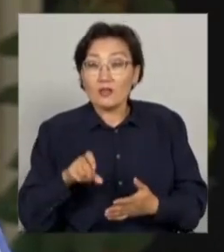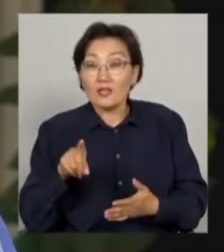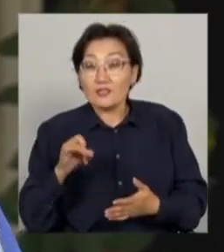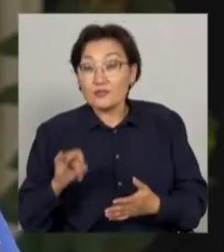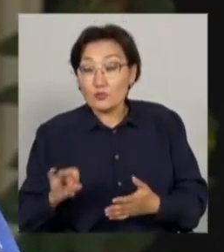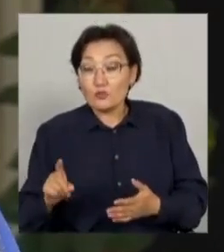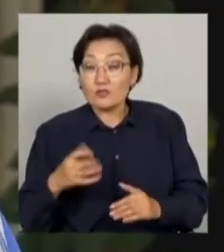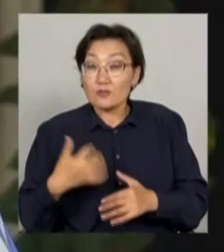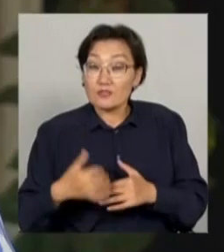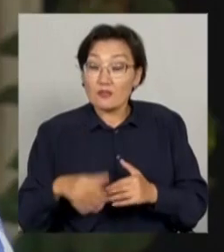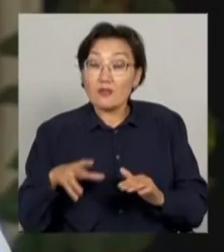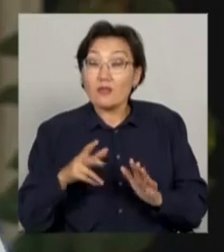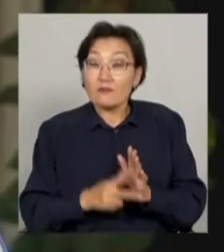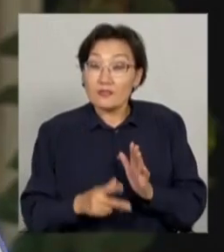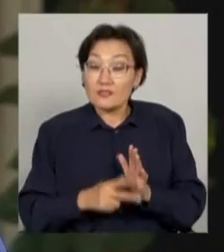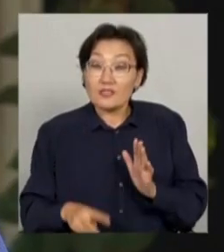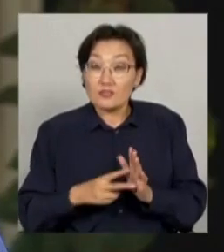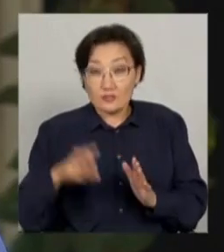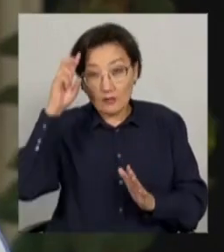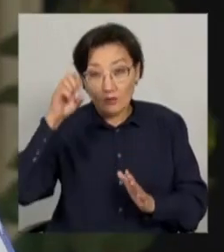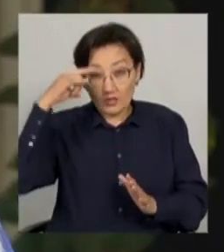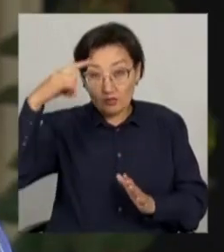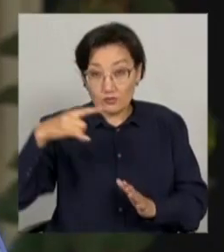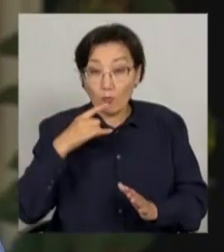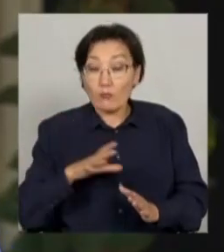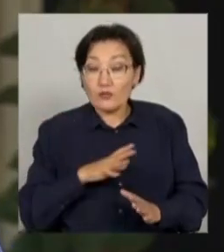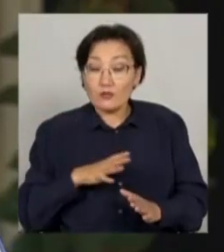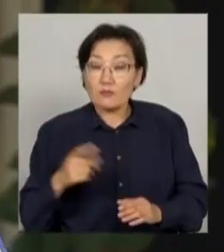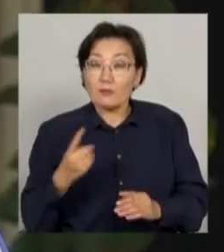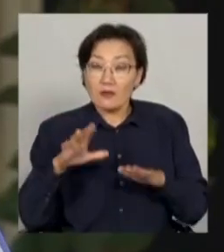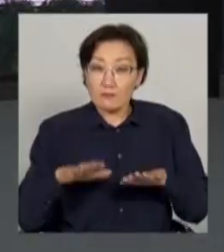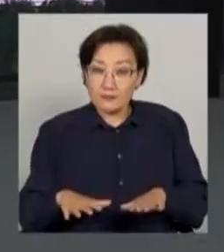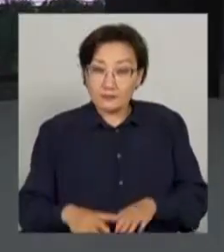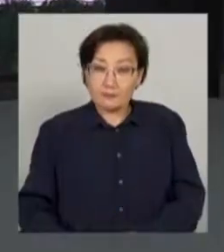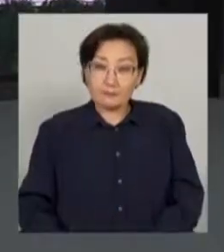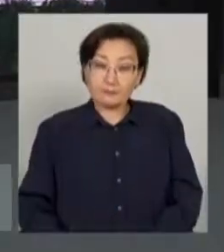и чтобы среди 87 стран мира Казахстан был на первом месте.